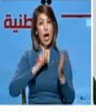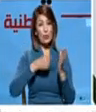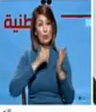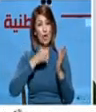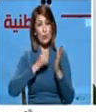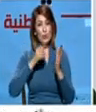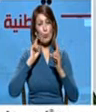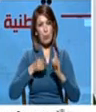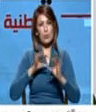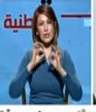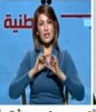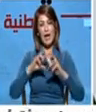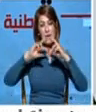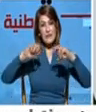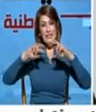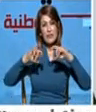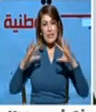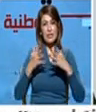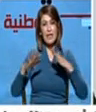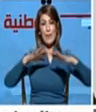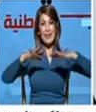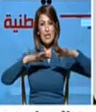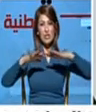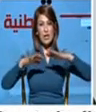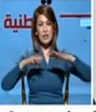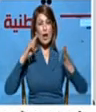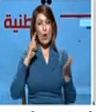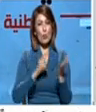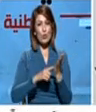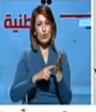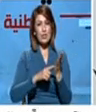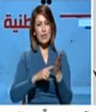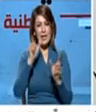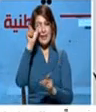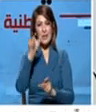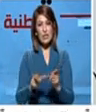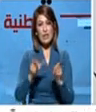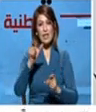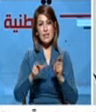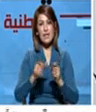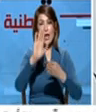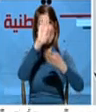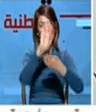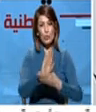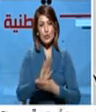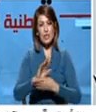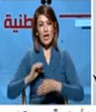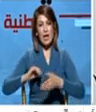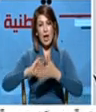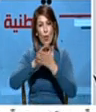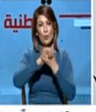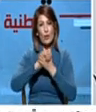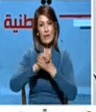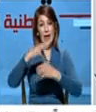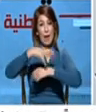تشريعي لضبط الاجراءات وشروط الانتفاع بالاعاده هذه ولا المرافقه المؤسسات